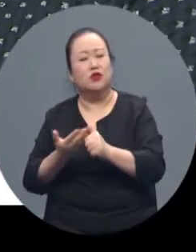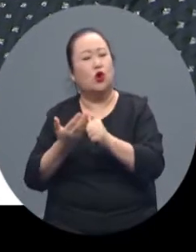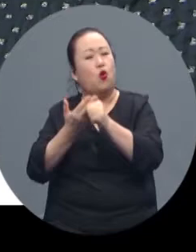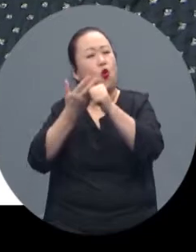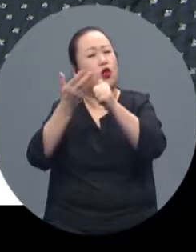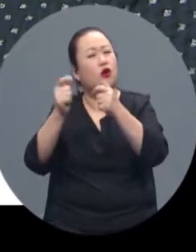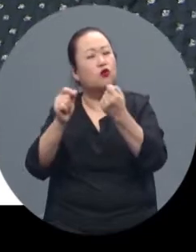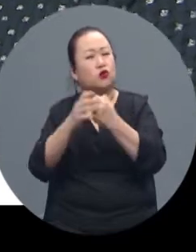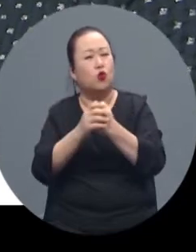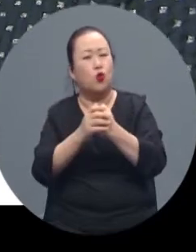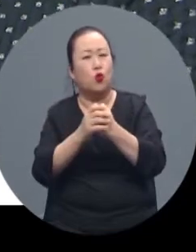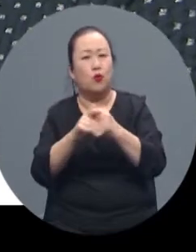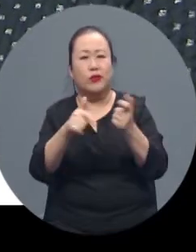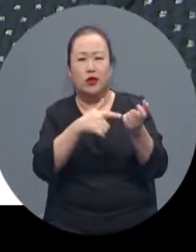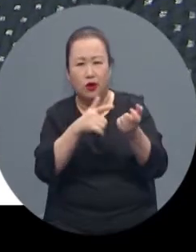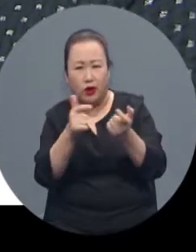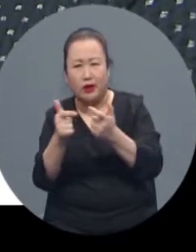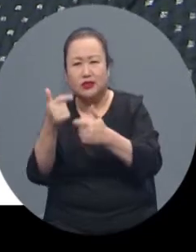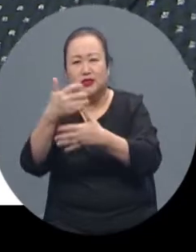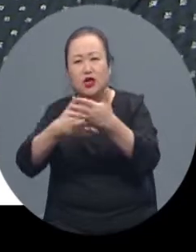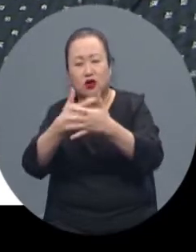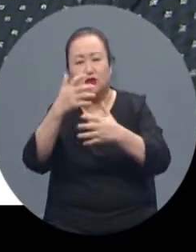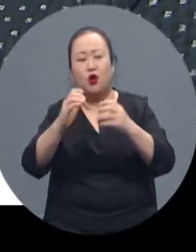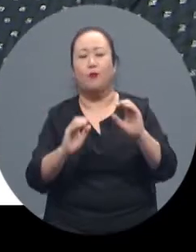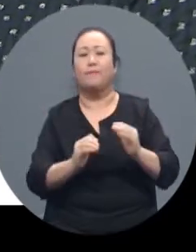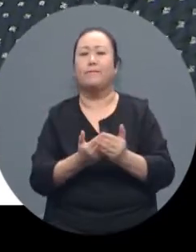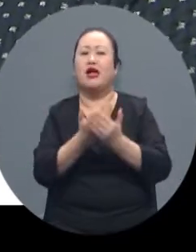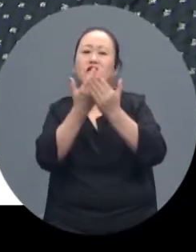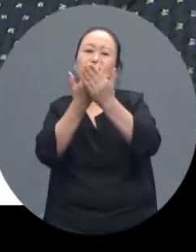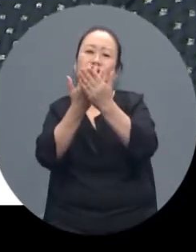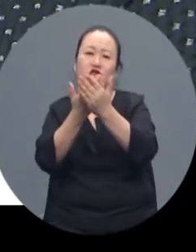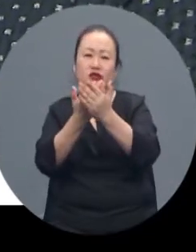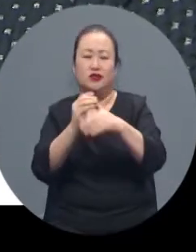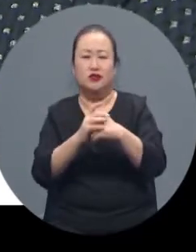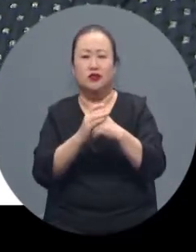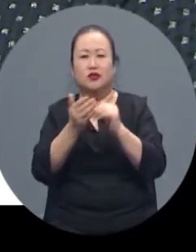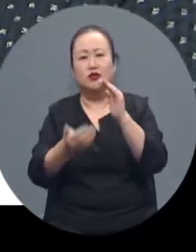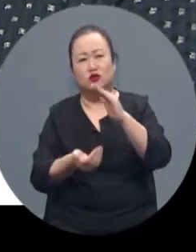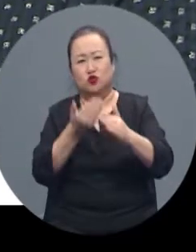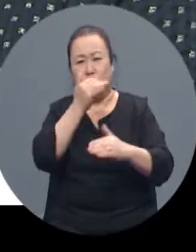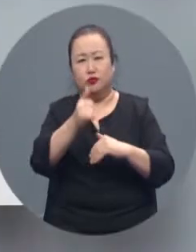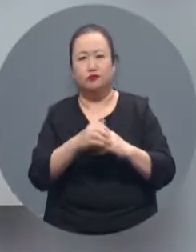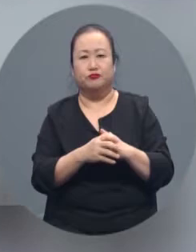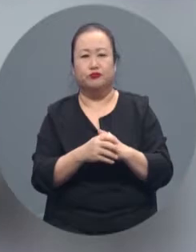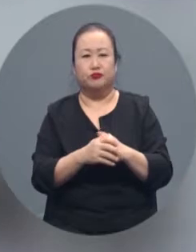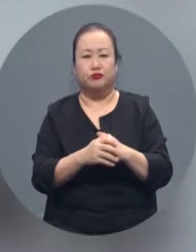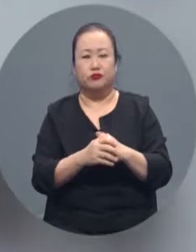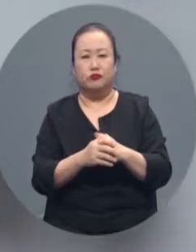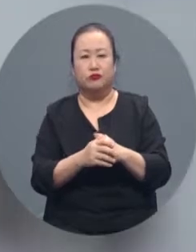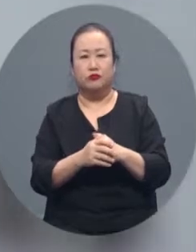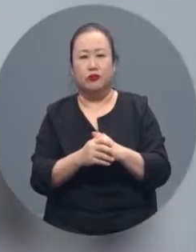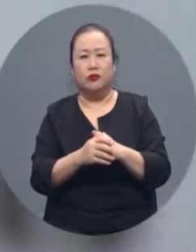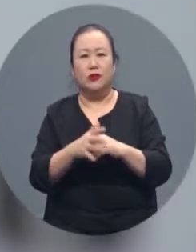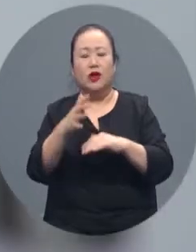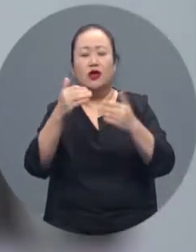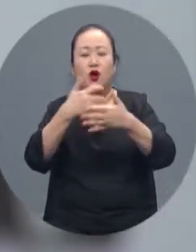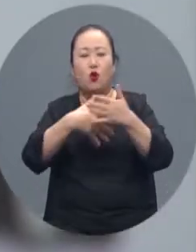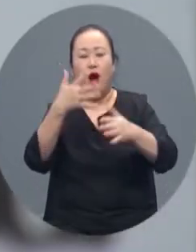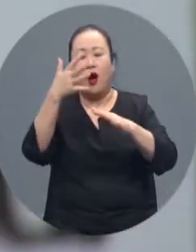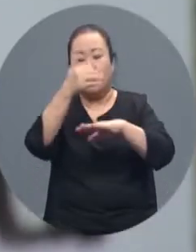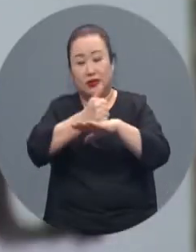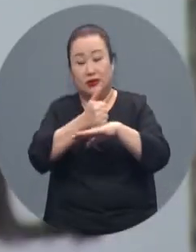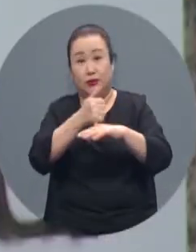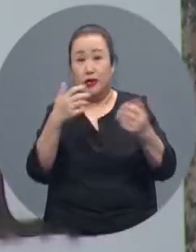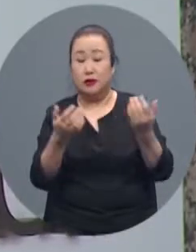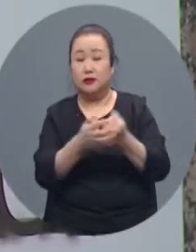사업이라든지 이런 거를 통해서 영상 산업 발전을 이룰 수 있다고. 후반 작업시설이 포함된